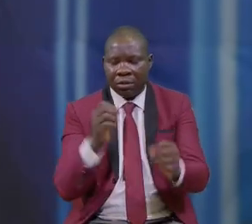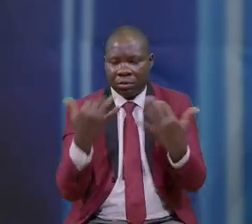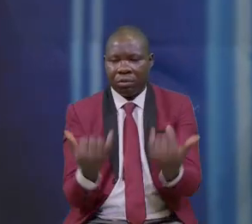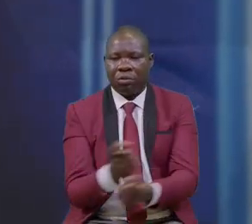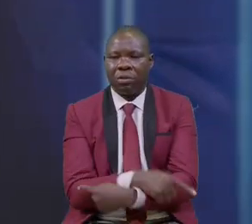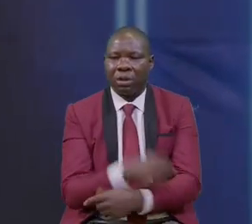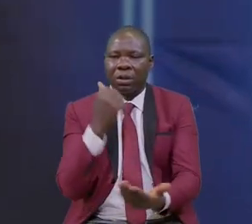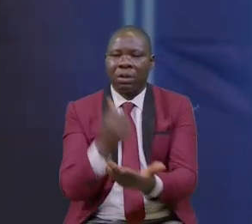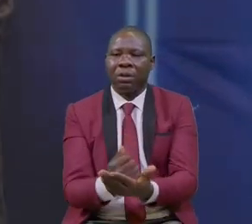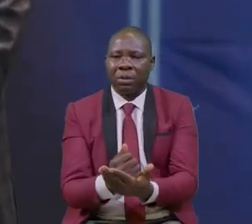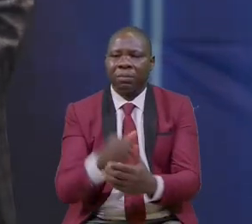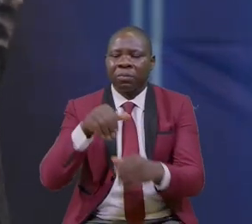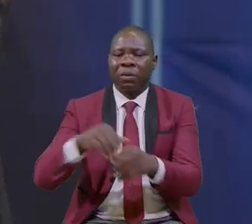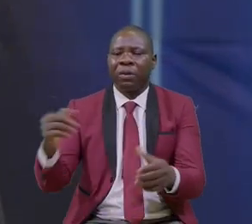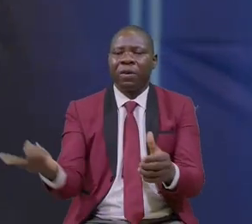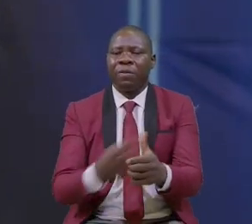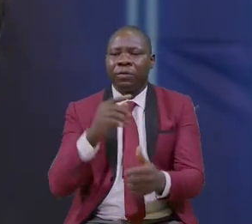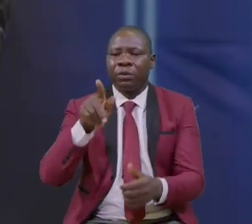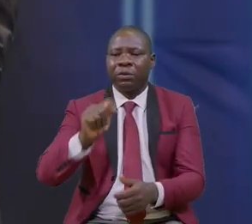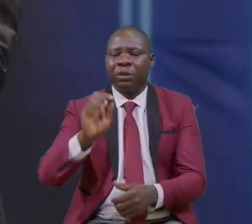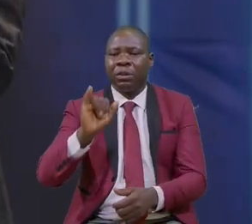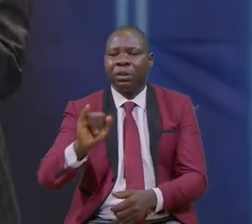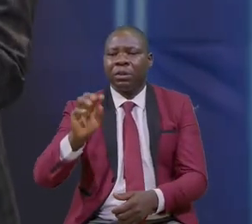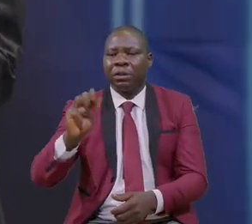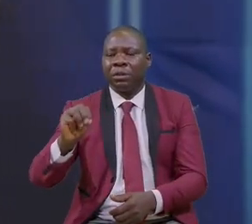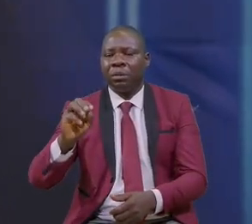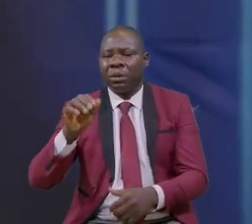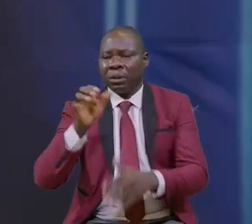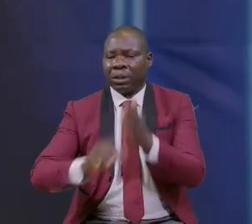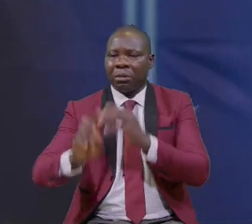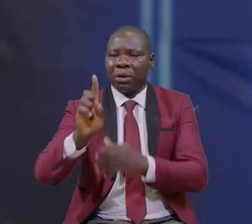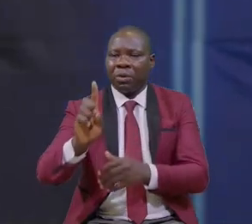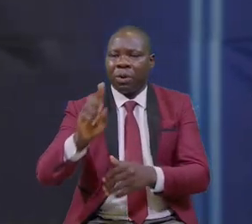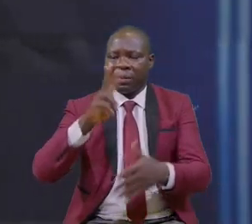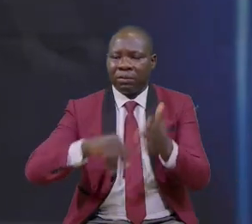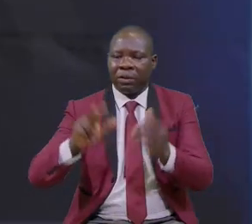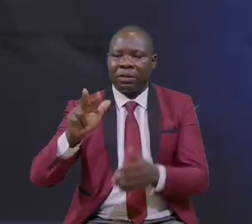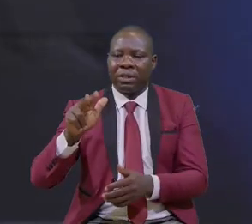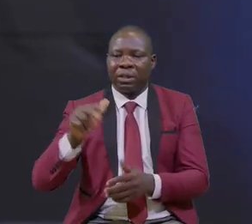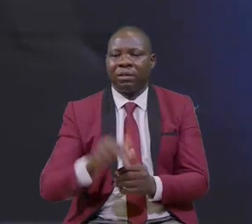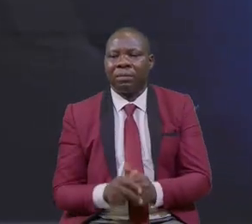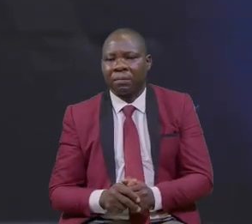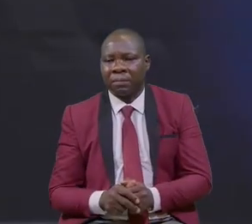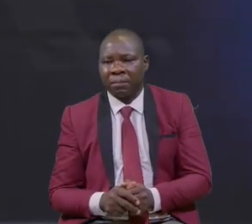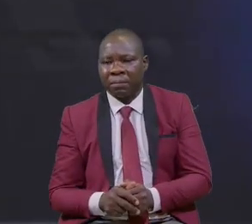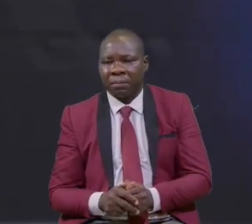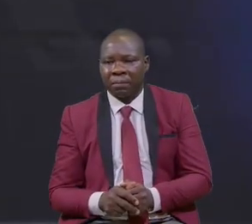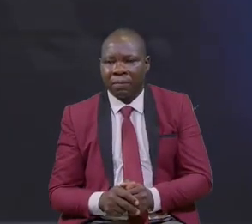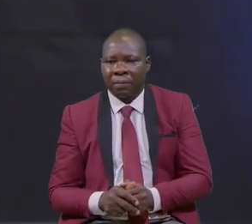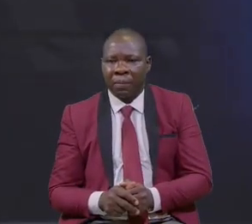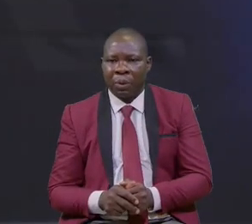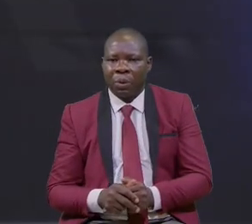aujourd'hui 1er Timothée 1 verset 13 1er Timothée 1 verset